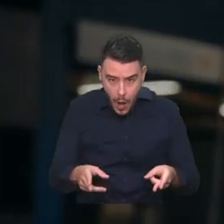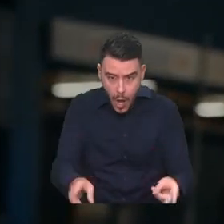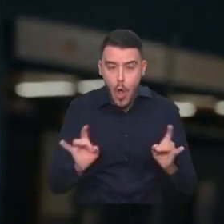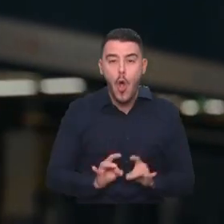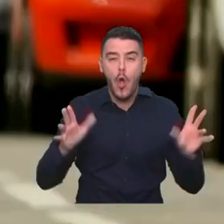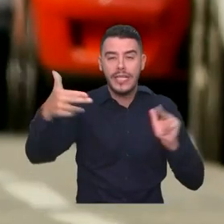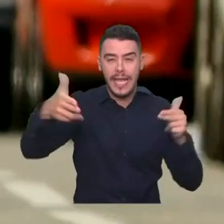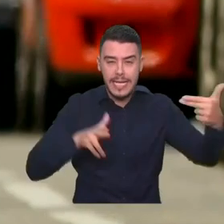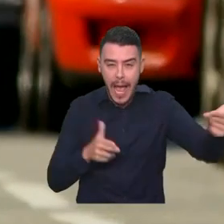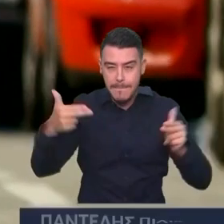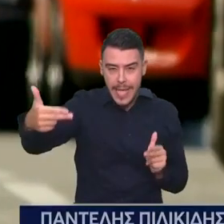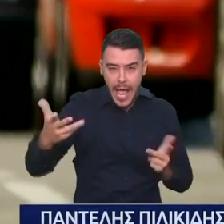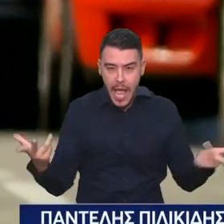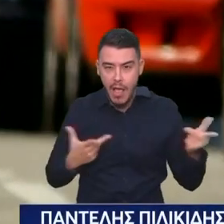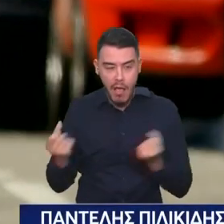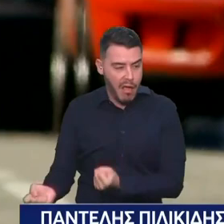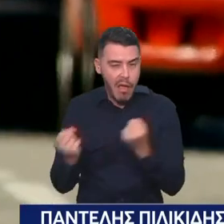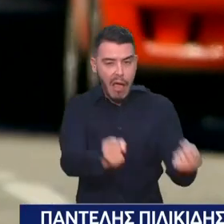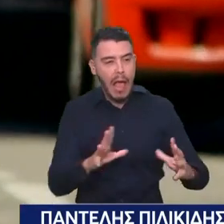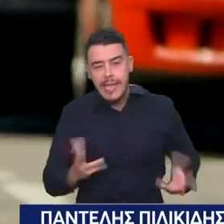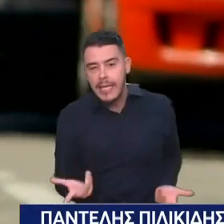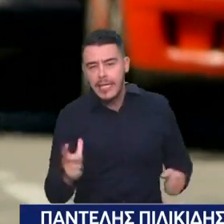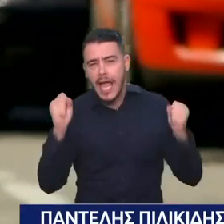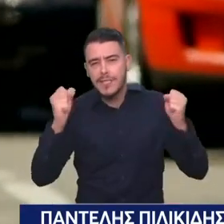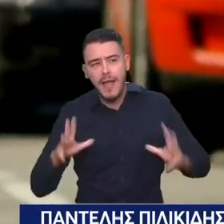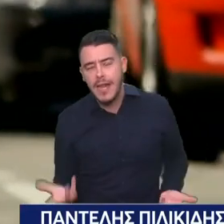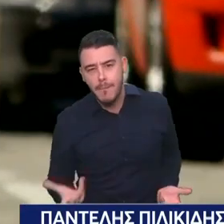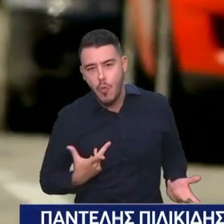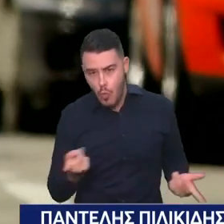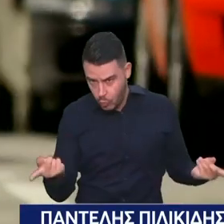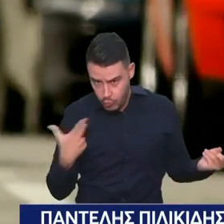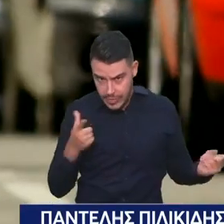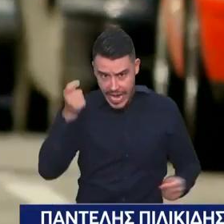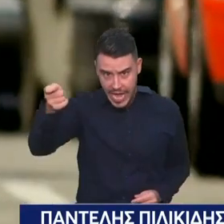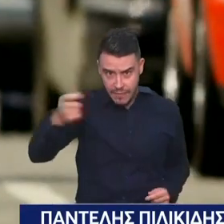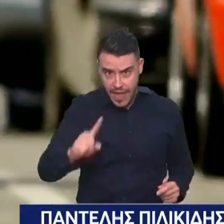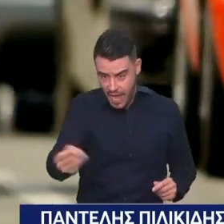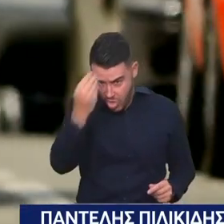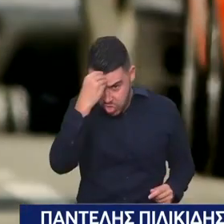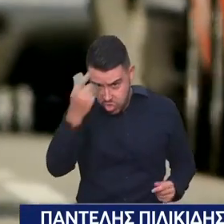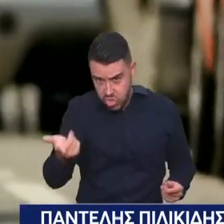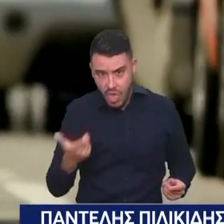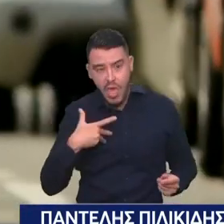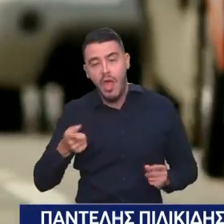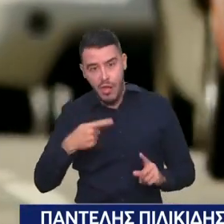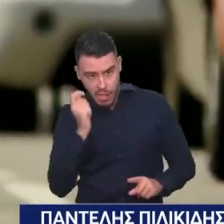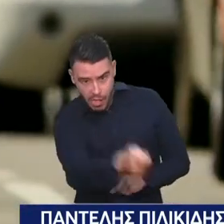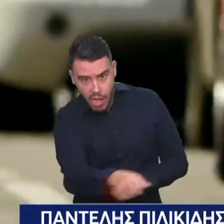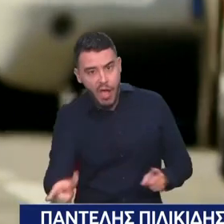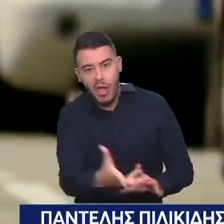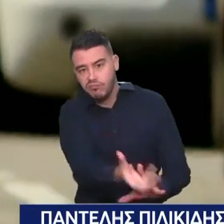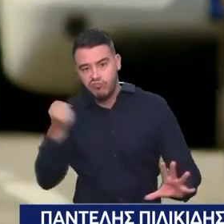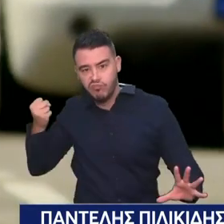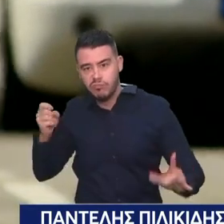σχέδια των δραστών. Ο πραγματογνώμονας, ο οποίος ορίστηκε από το δικαστήριο του Δημοσίου, αποφάσισε ότι η κλοπή έχει γίνει και το δικαστήριο